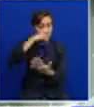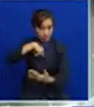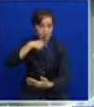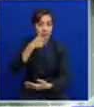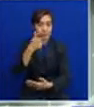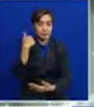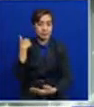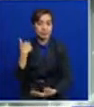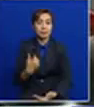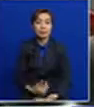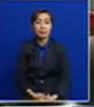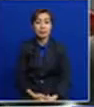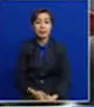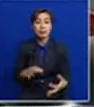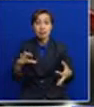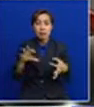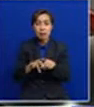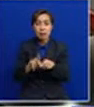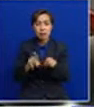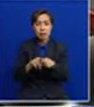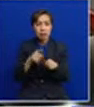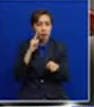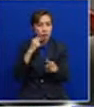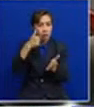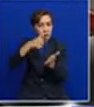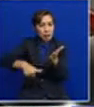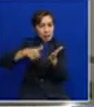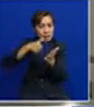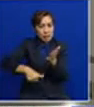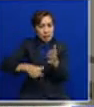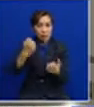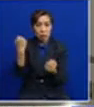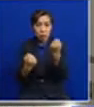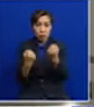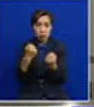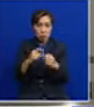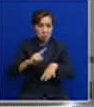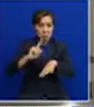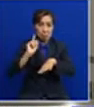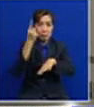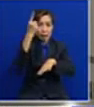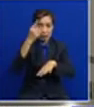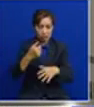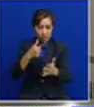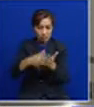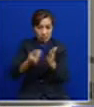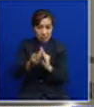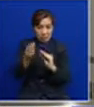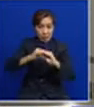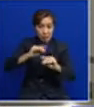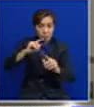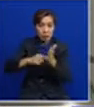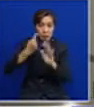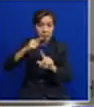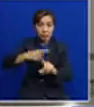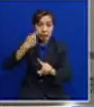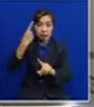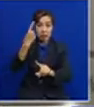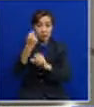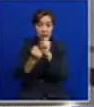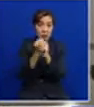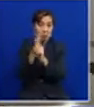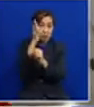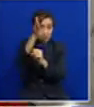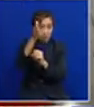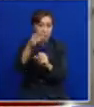ยนะคะส่วนเรื่องของการปรับขึ้นภาษีสรรพสามิตรถยนต์ใหม่ที่จะเริ่มใช้ในเดือนมกราคมปีหน้าซึ่งจะ